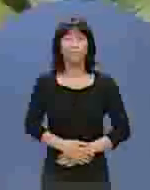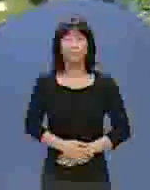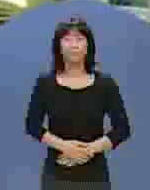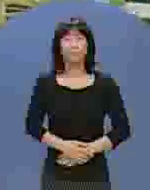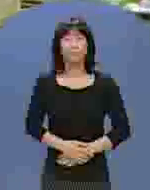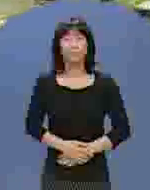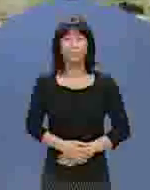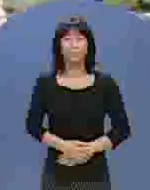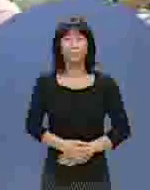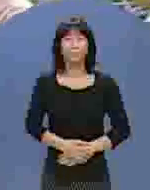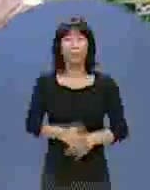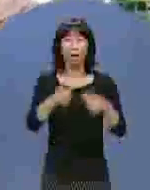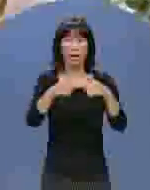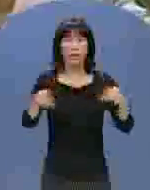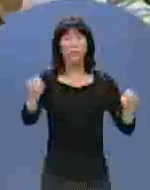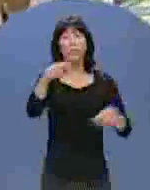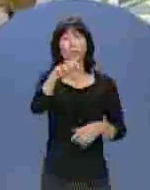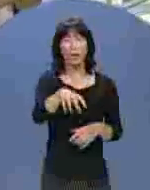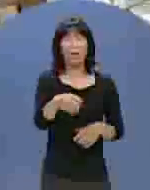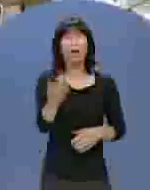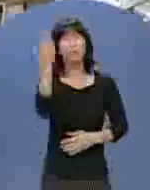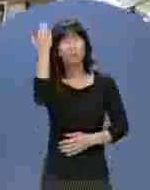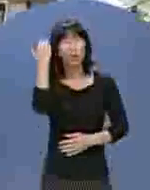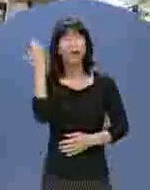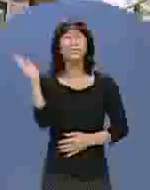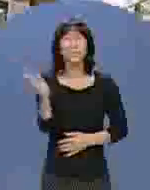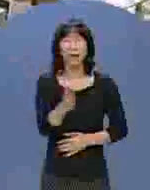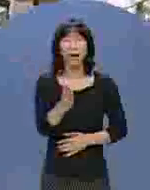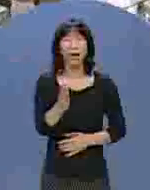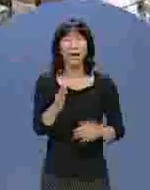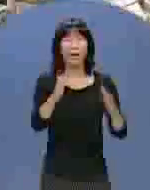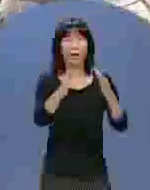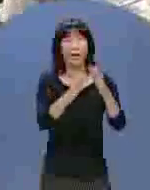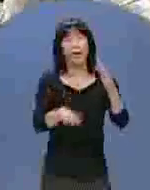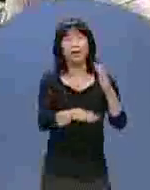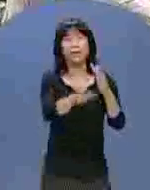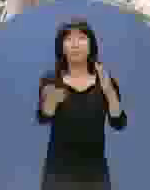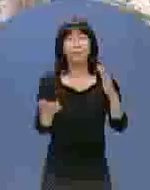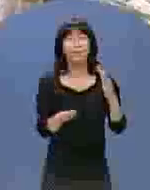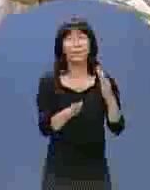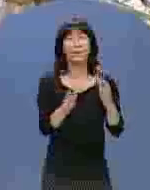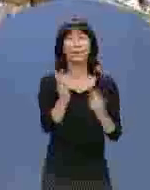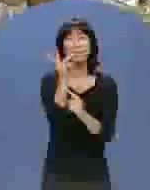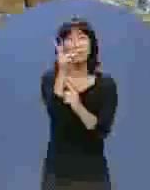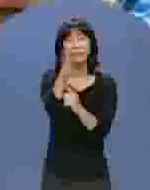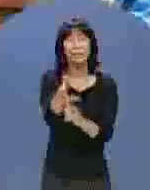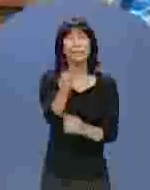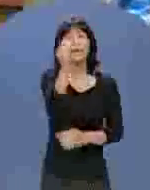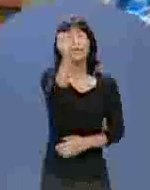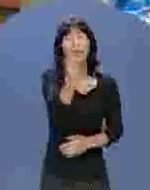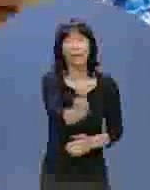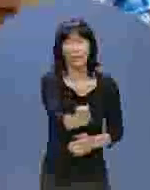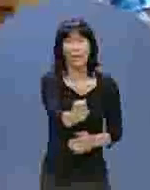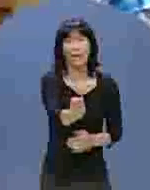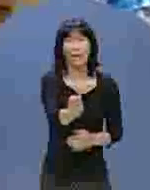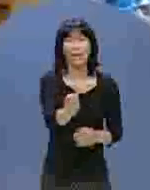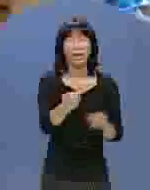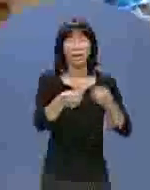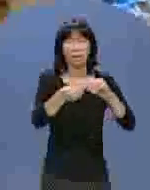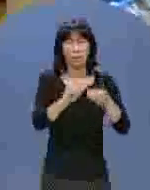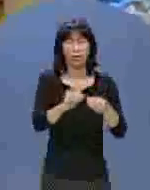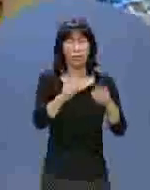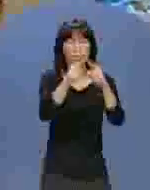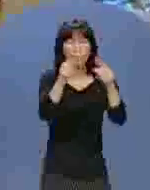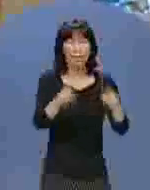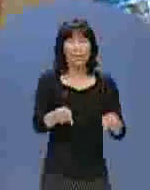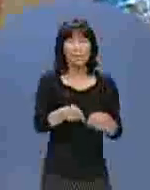が、日本では昔から庭先に供え物として笹を立て、五色の短冊に字